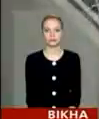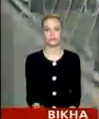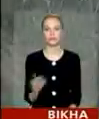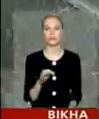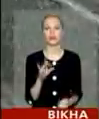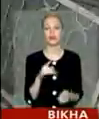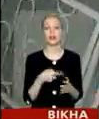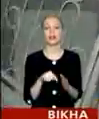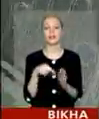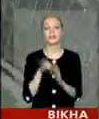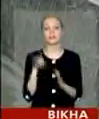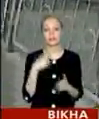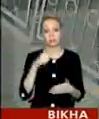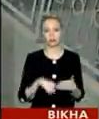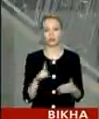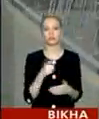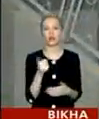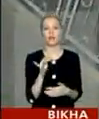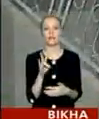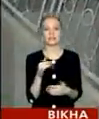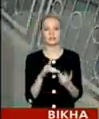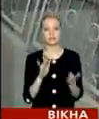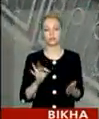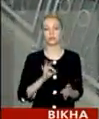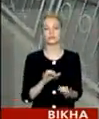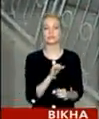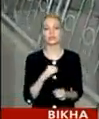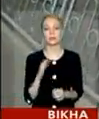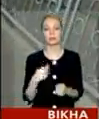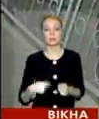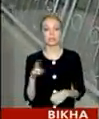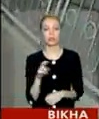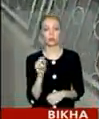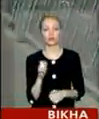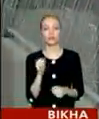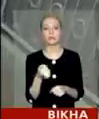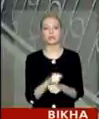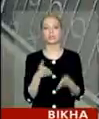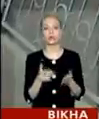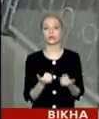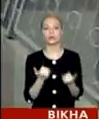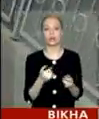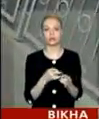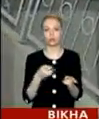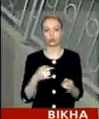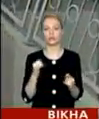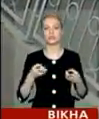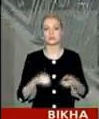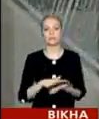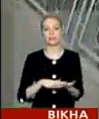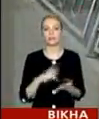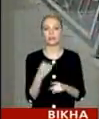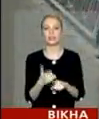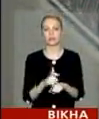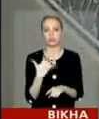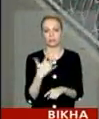Проте вікна переконалися, гаванським мостом користується саме президент Янукович, а перекриття руху для проїзду кортежу і справді триває не